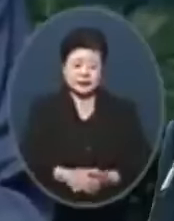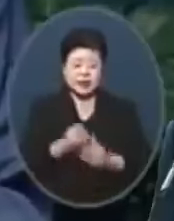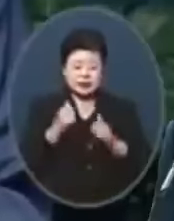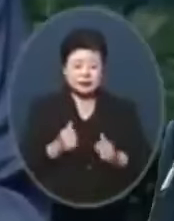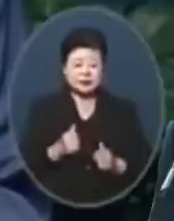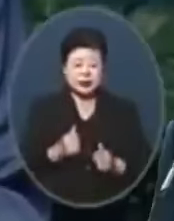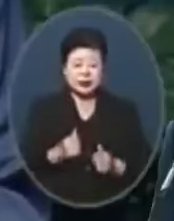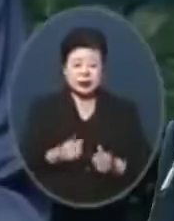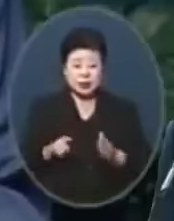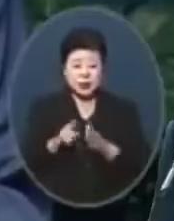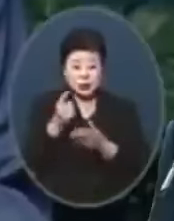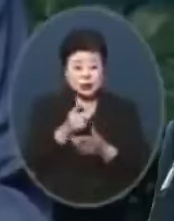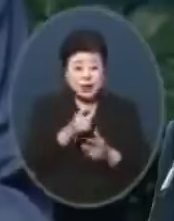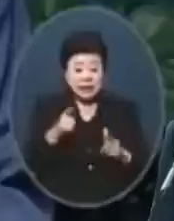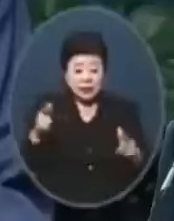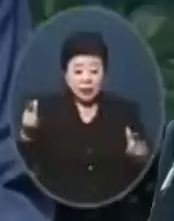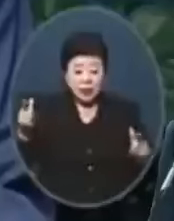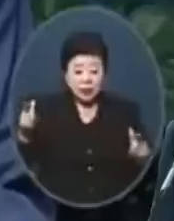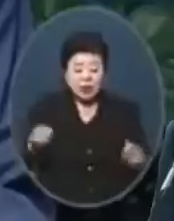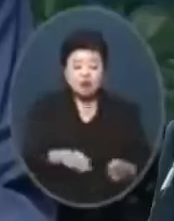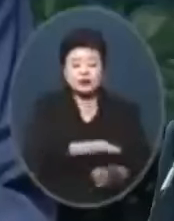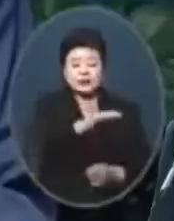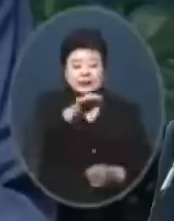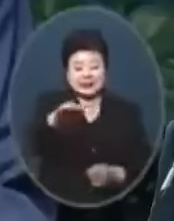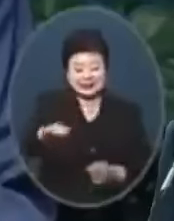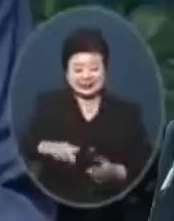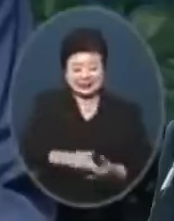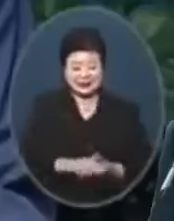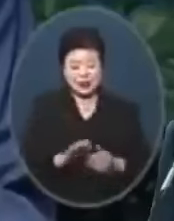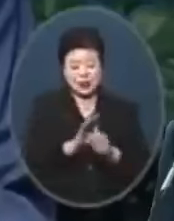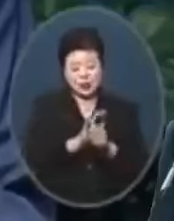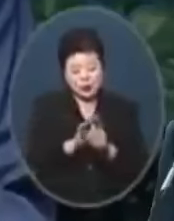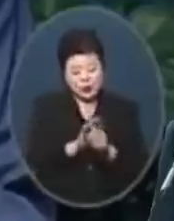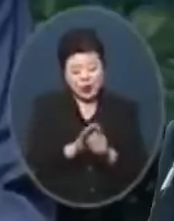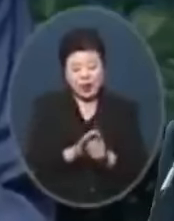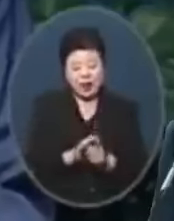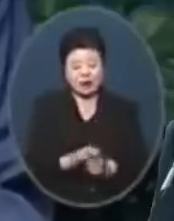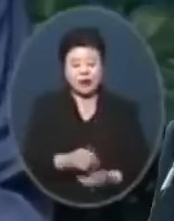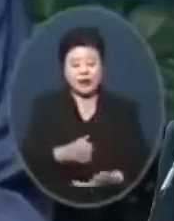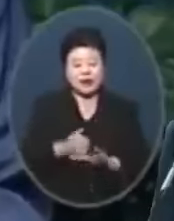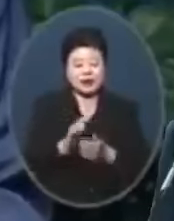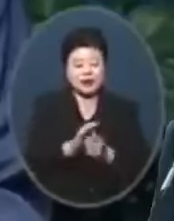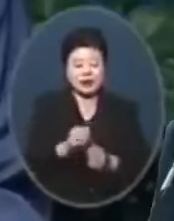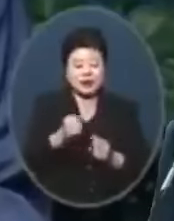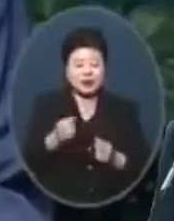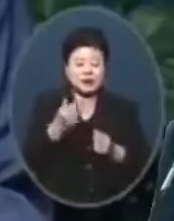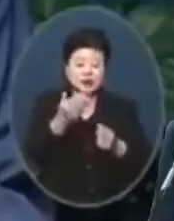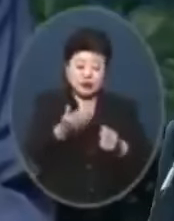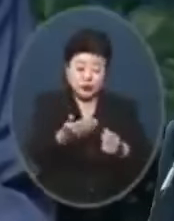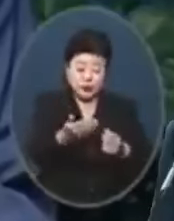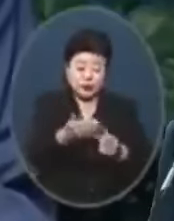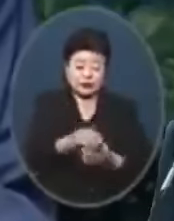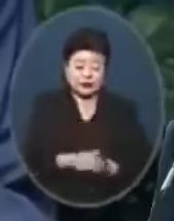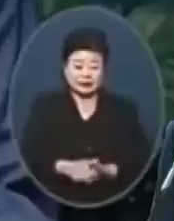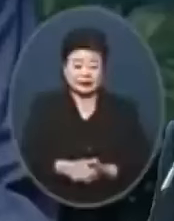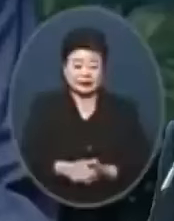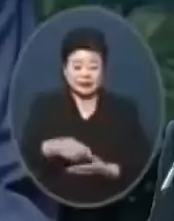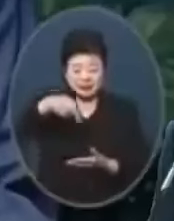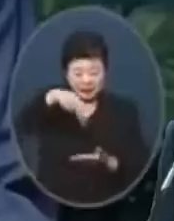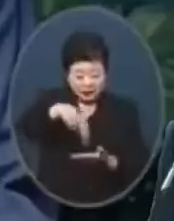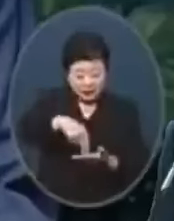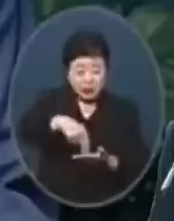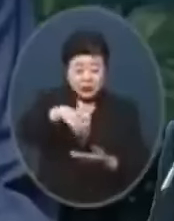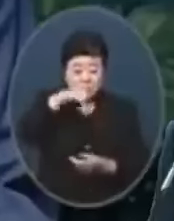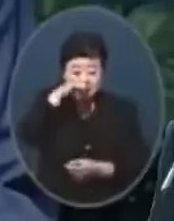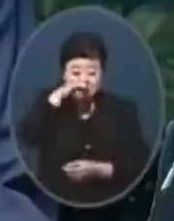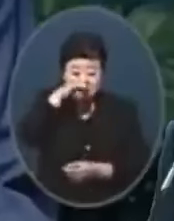심판하기 위해서 온 것이 아니라 우리를 위로하고 격려하고 힘을 주고 일어설 수 있는